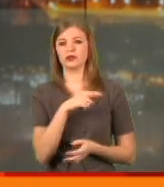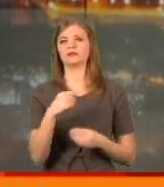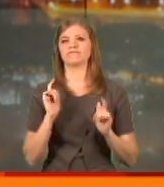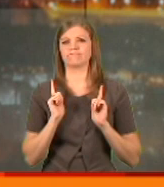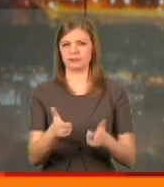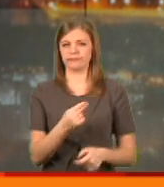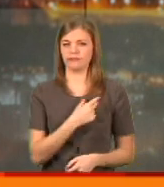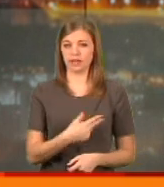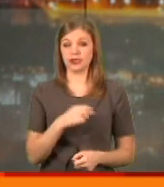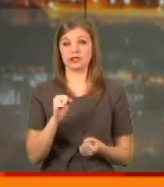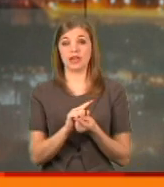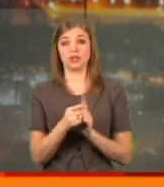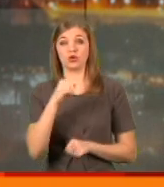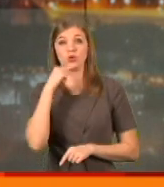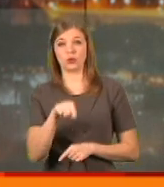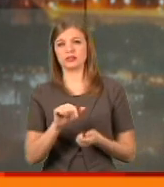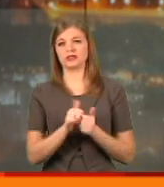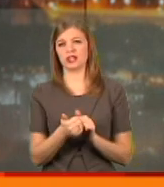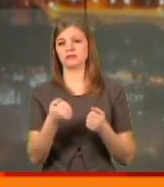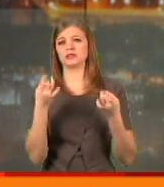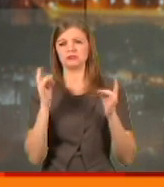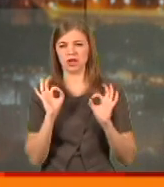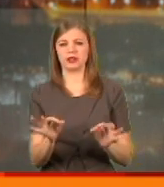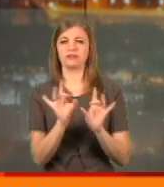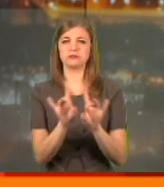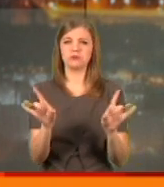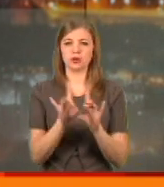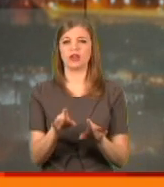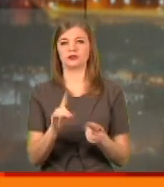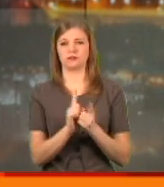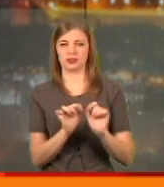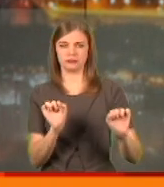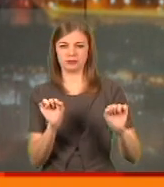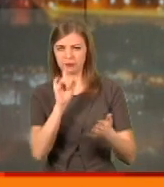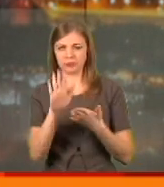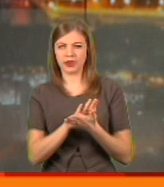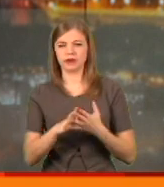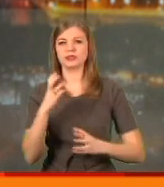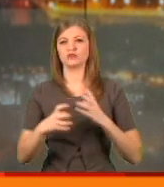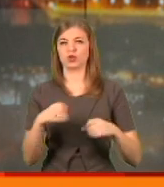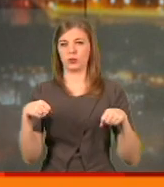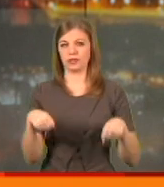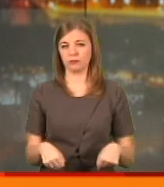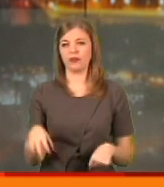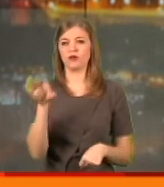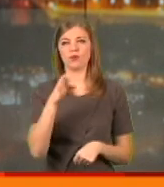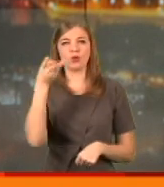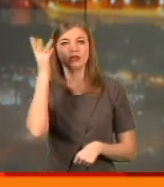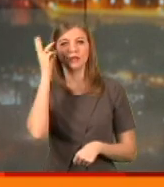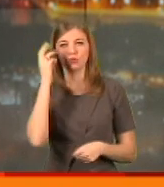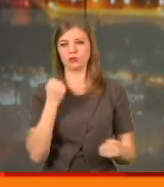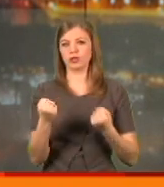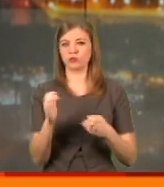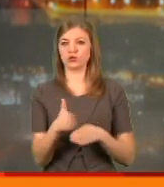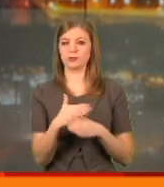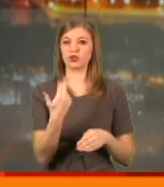Франція. Натомість Росія замість адекватних коментарів та пояснень прикривається міжнародним правом. Про дипломатичну напругу